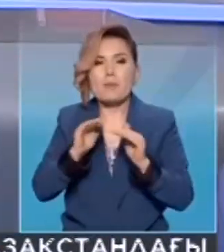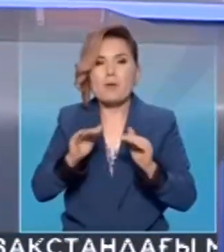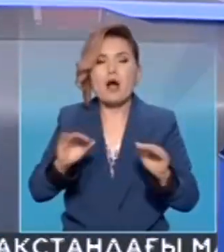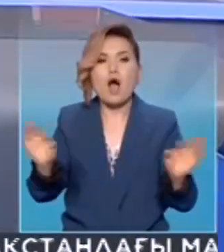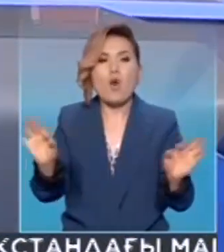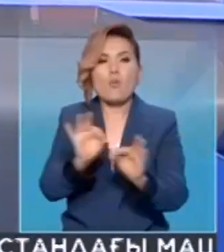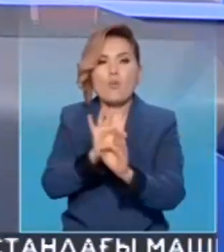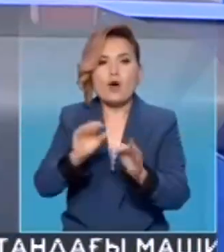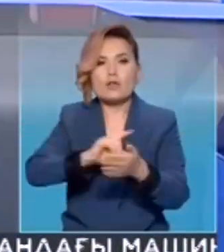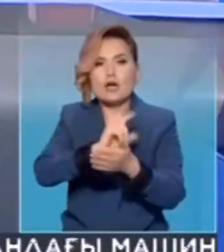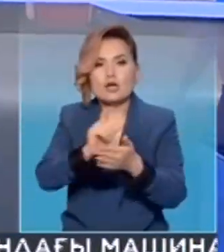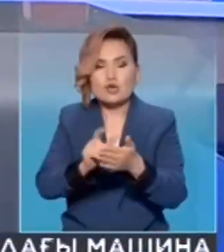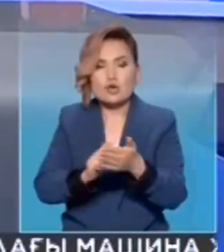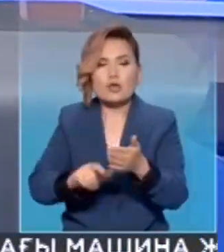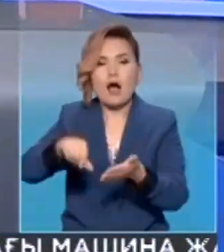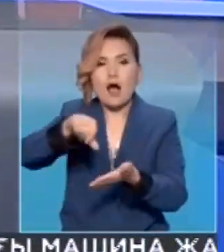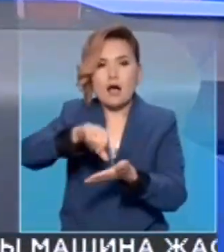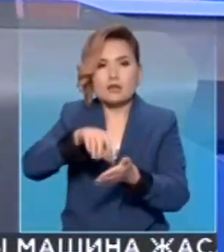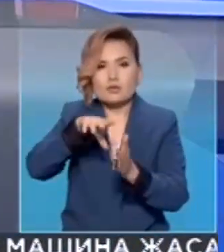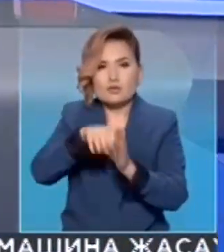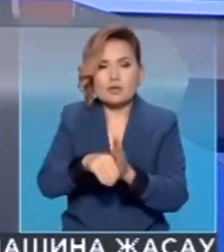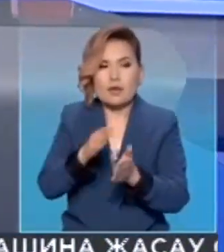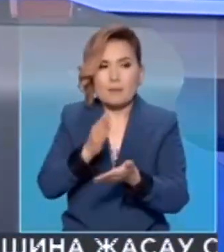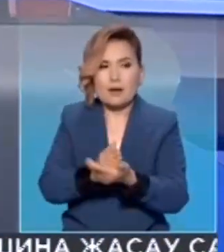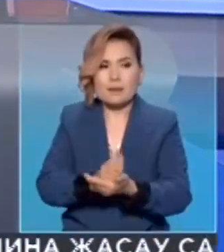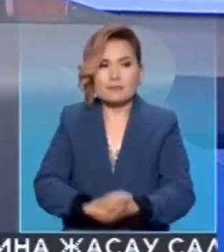балалар музыкалық жобасының қатысушылары да бар.